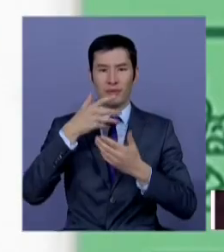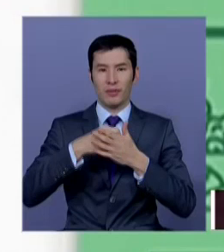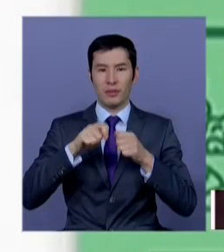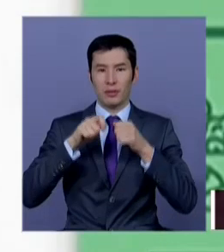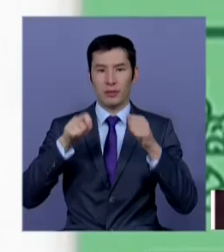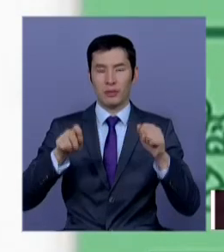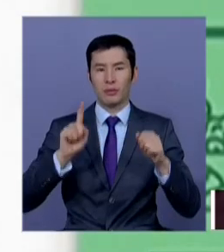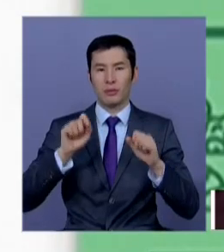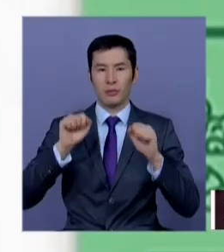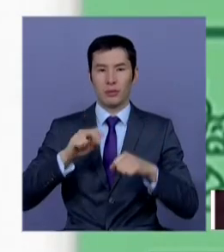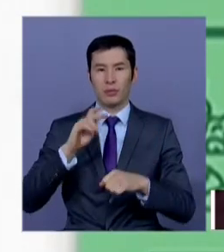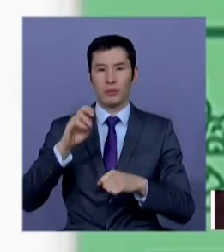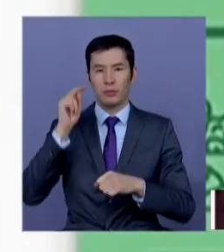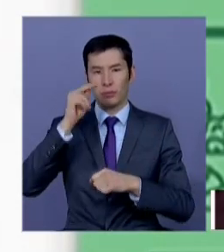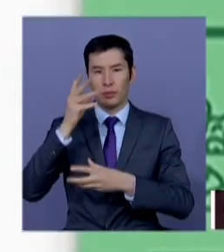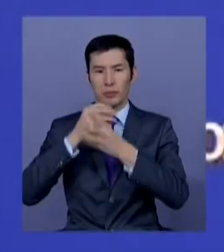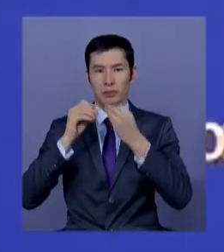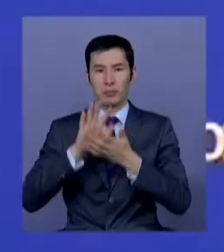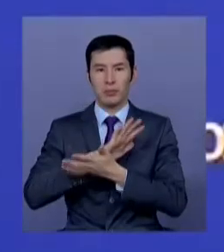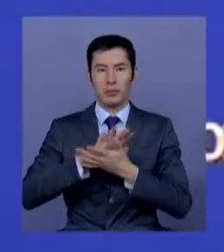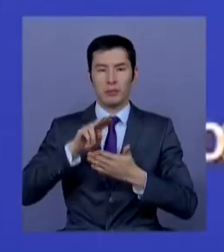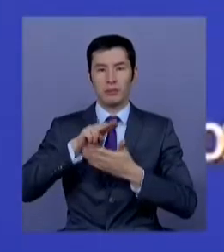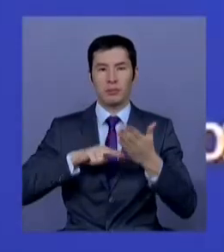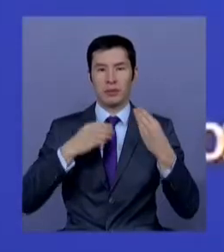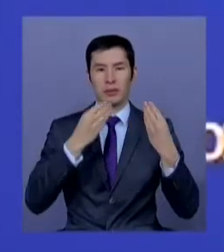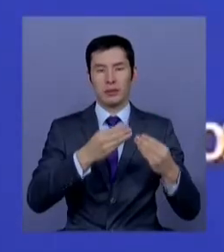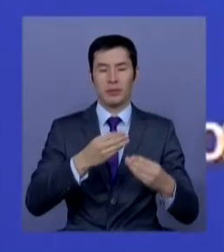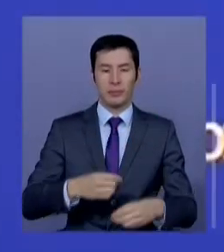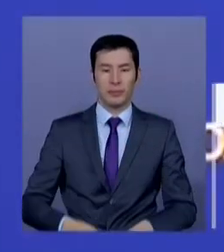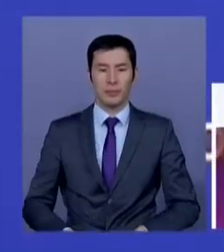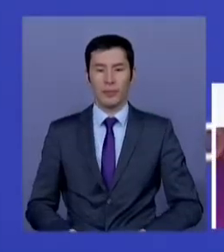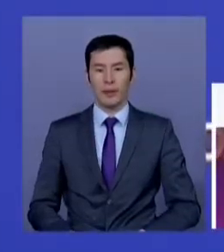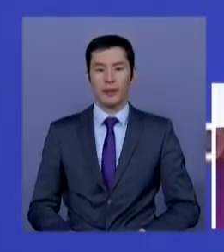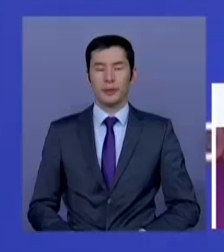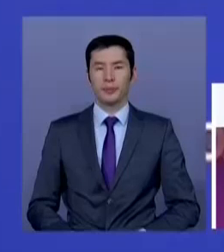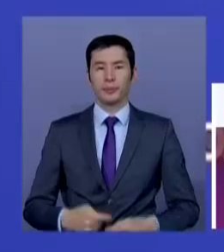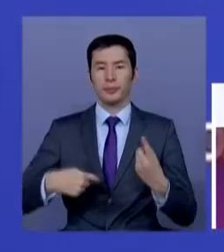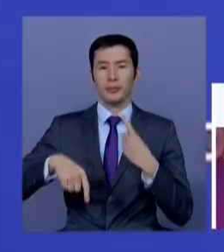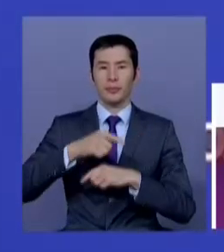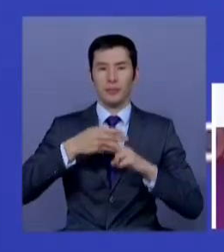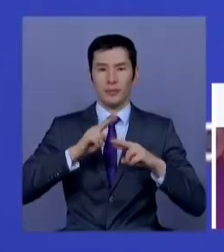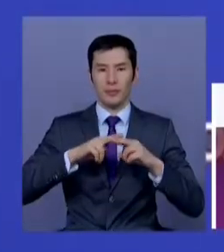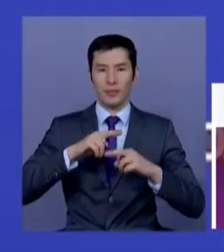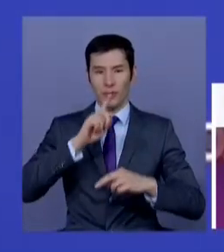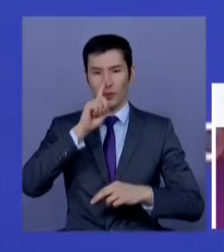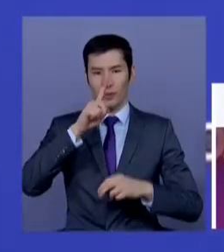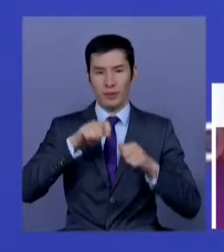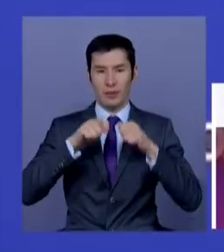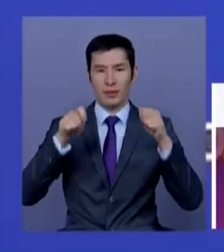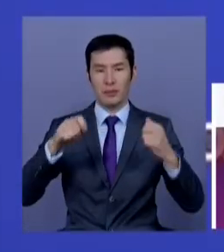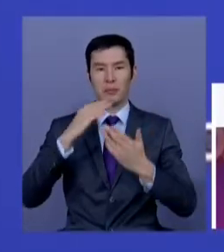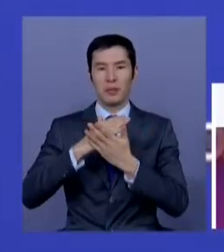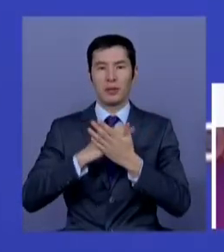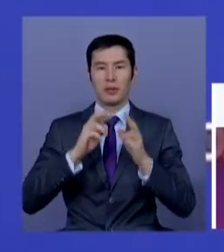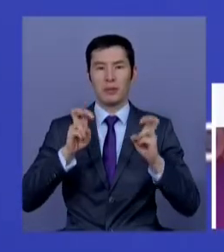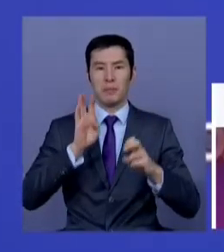алуына мүмкіндік жасалған. Мы запустили программу «Скерана». Биылғы жылдың тамызында «Скерана» бағдарламасын